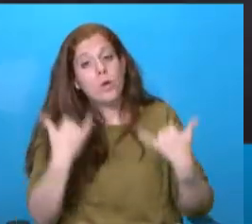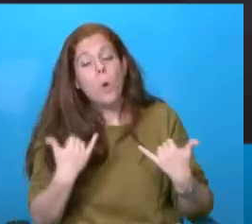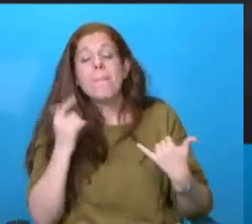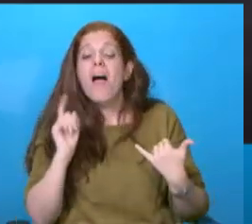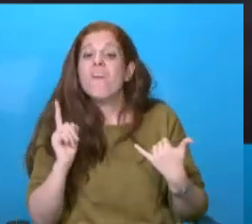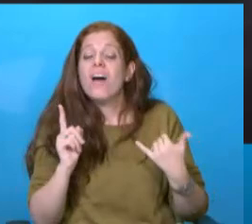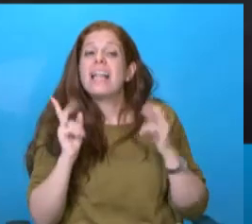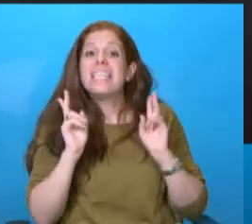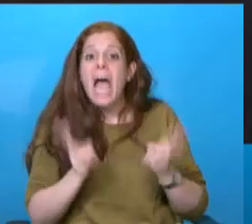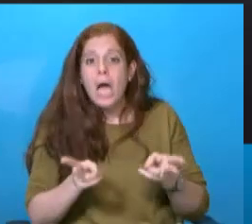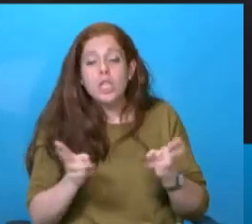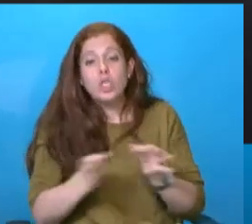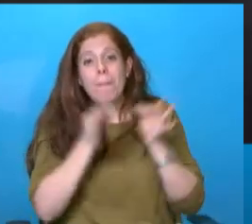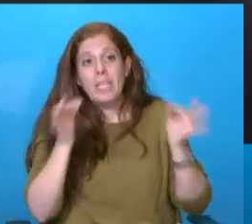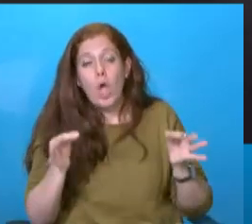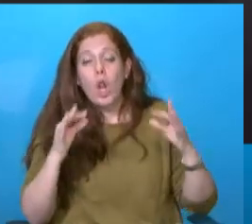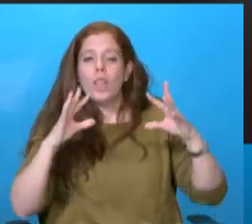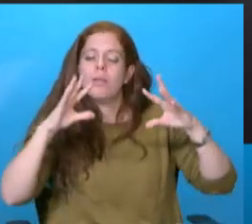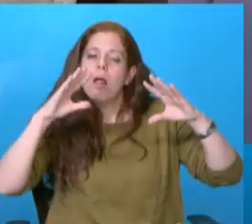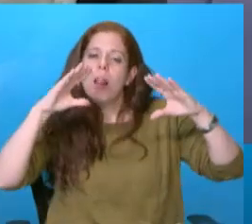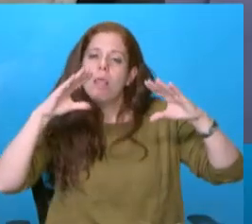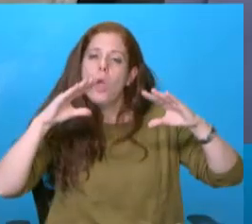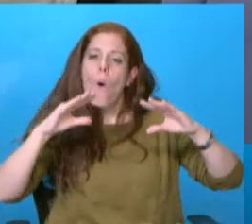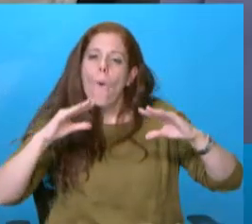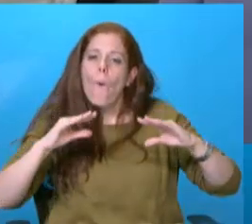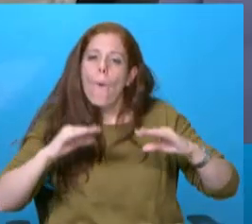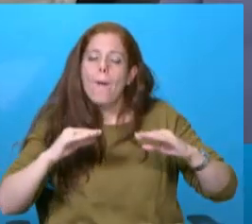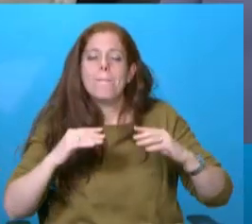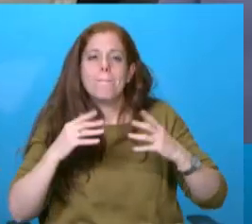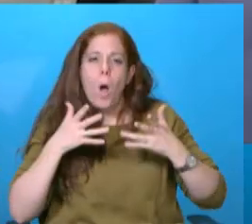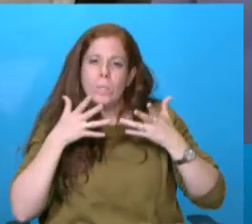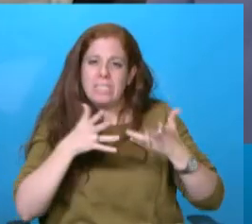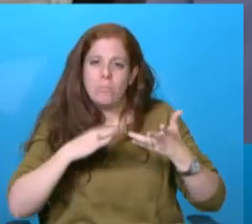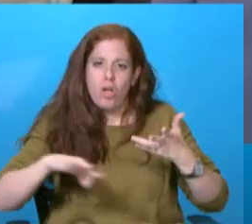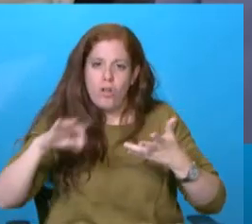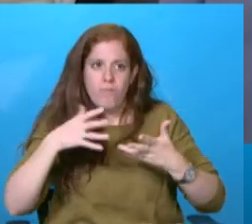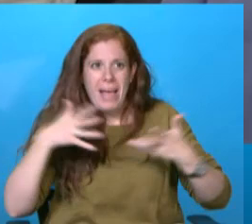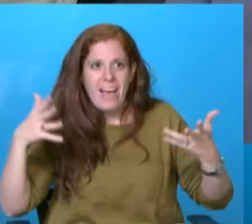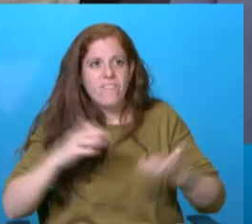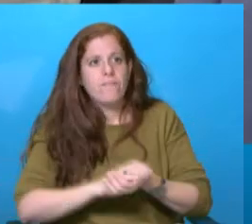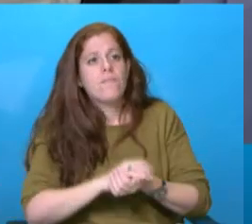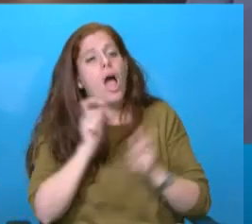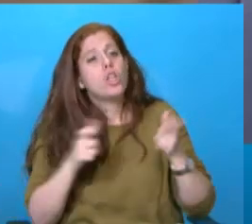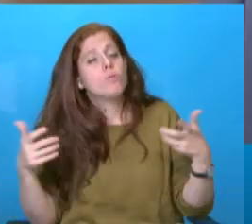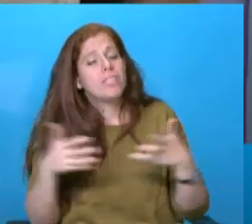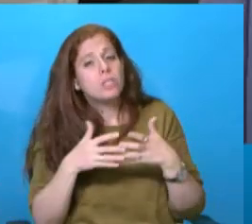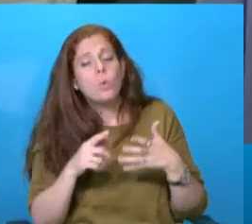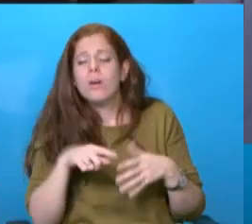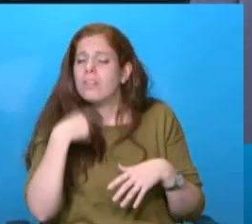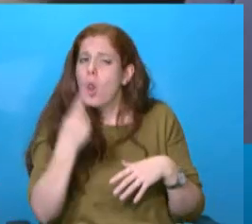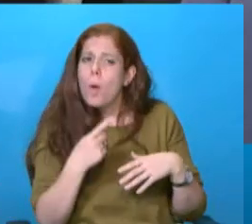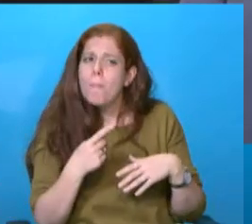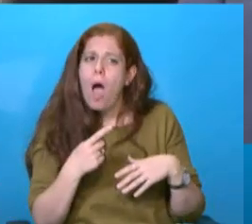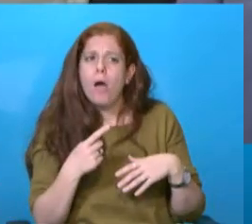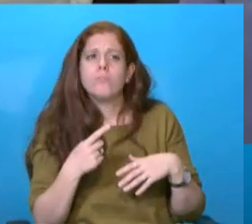בהחלט שהן מתחילות לדאוך בהיקפן ובעוצמתן. אין מרדום אינג'ה ג'אם שודן ובסדוי בולנד